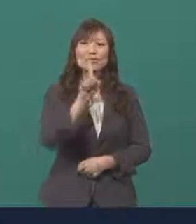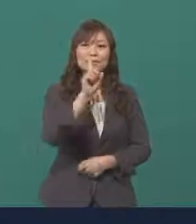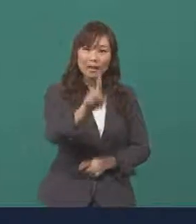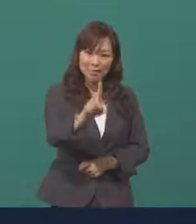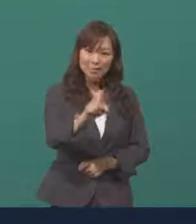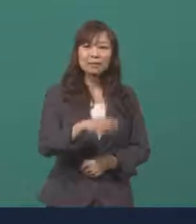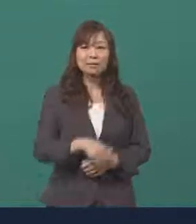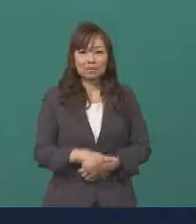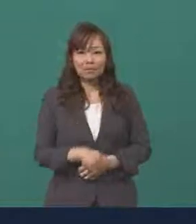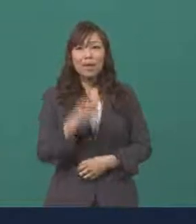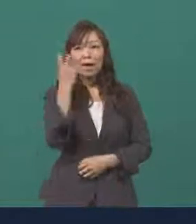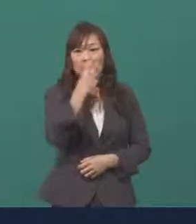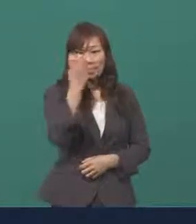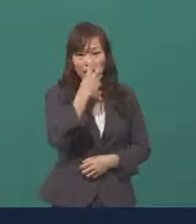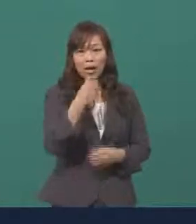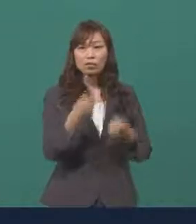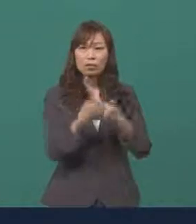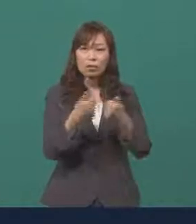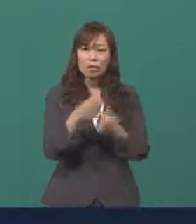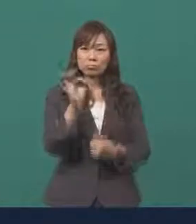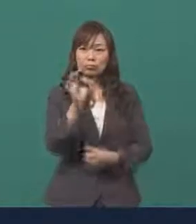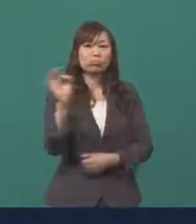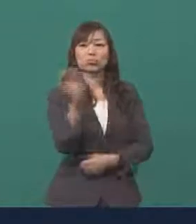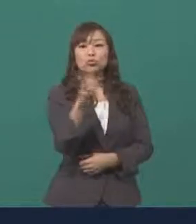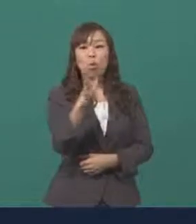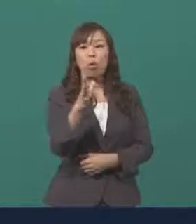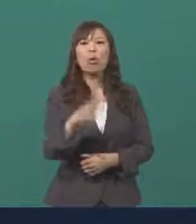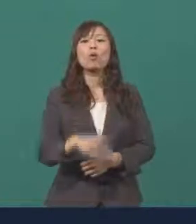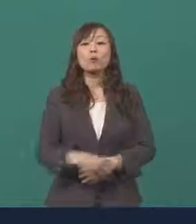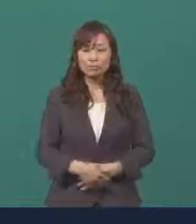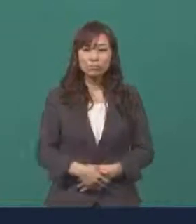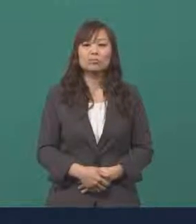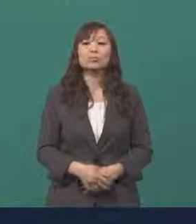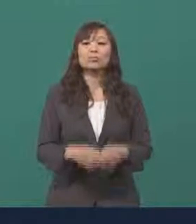は毎月1回、検査相談は無料。